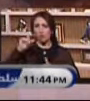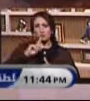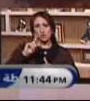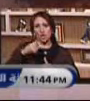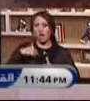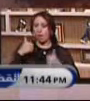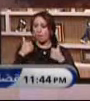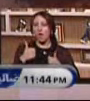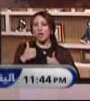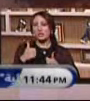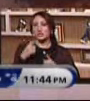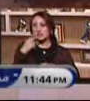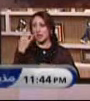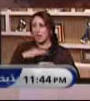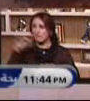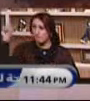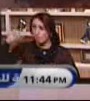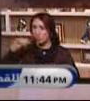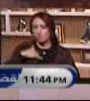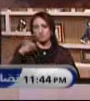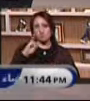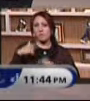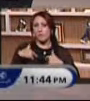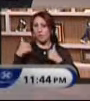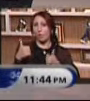زمان يكتبوا على الكراسه من ورا الدفتر كده